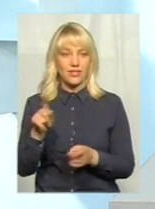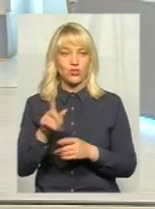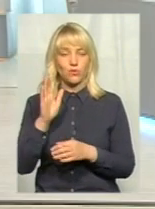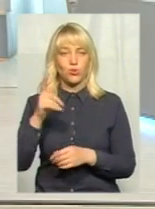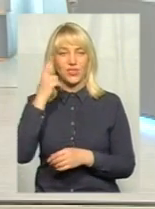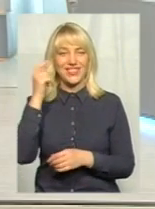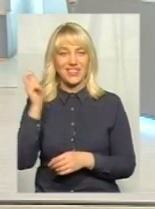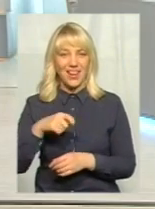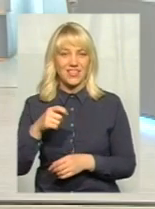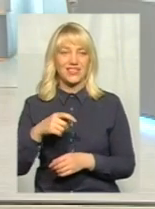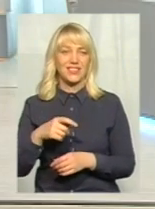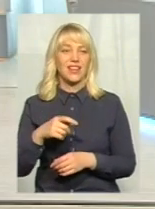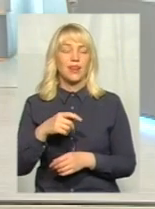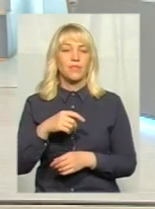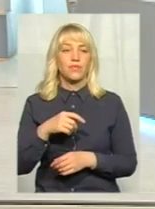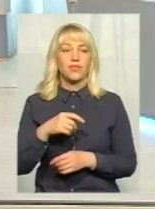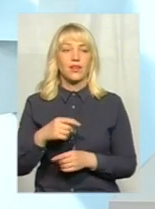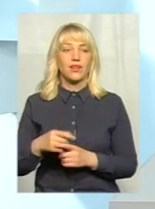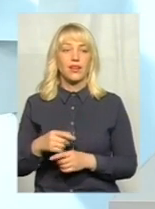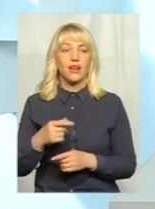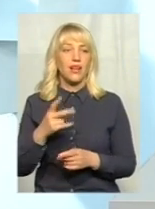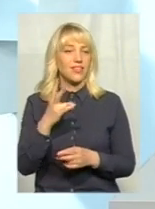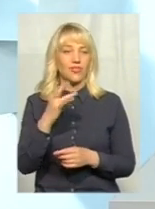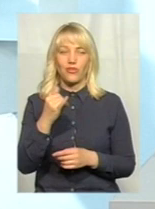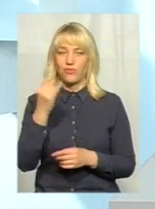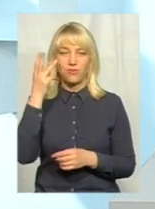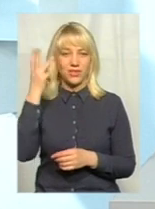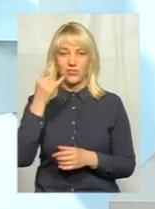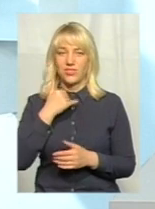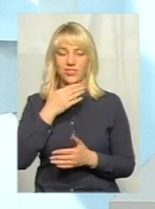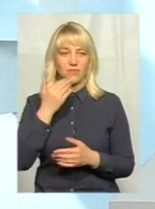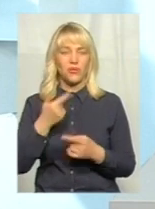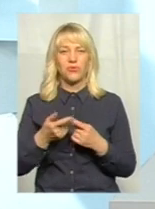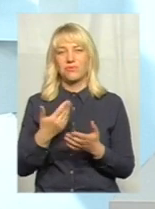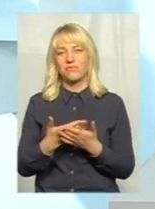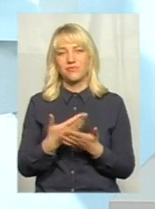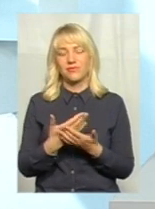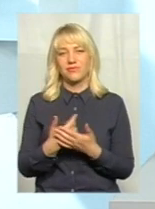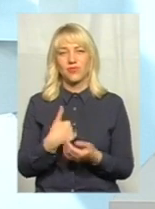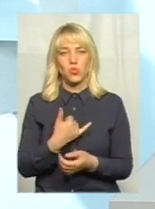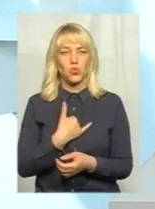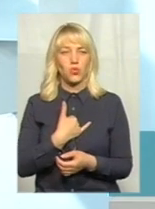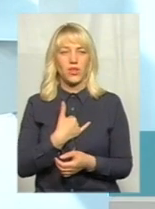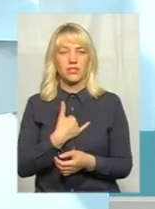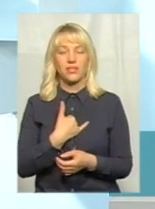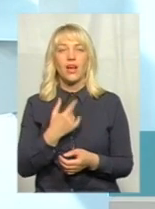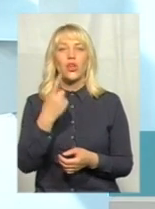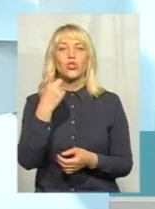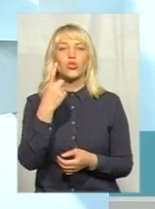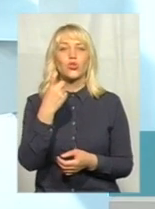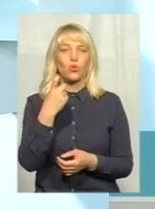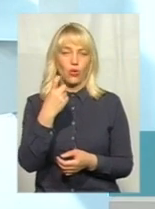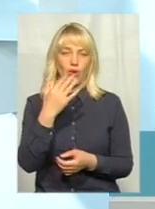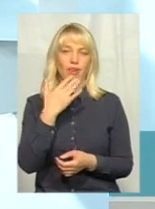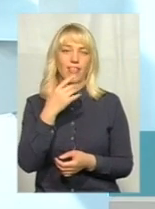на роботах китайці зараз? В Хмельницькій області немає. В нас всього-навсього там близько, ну, до 100 іноземців, які